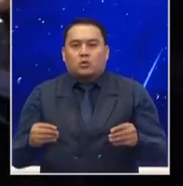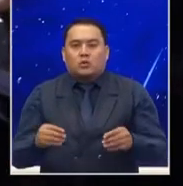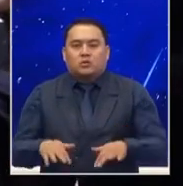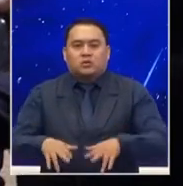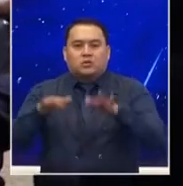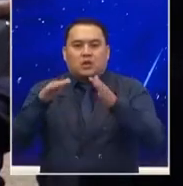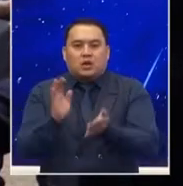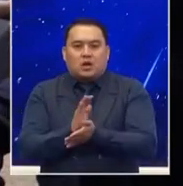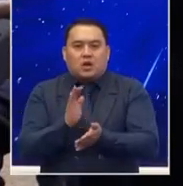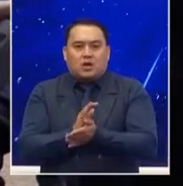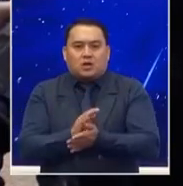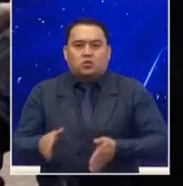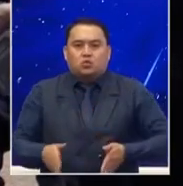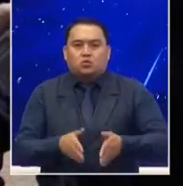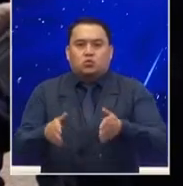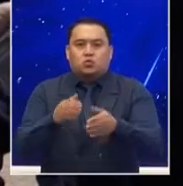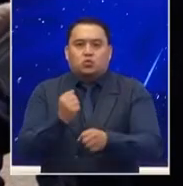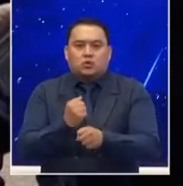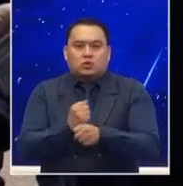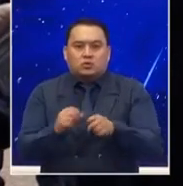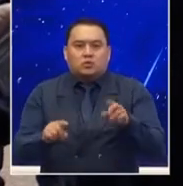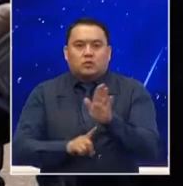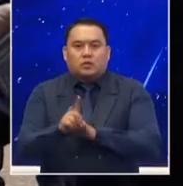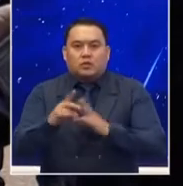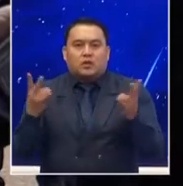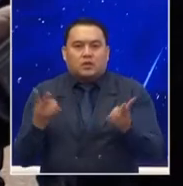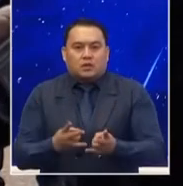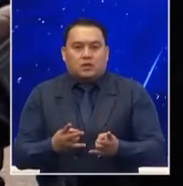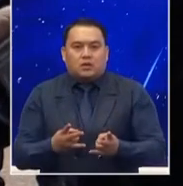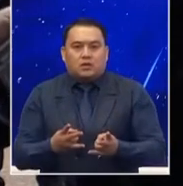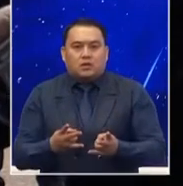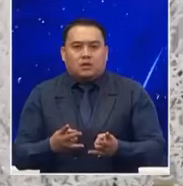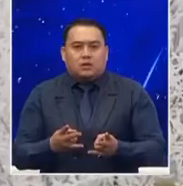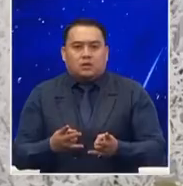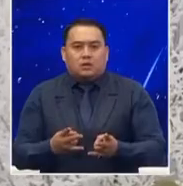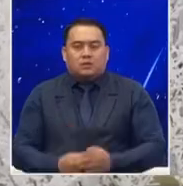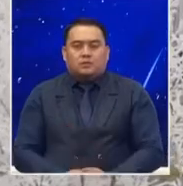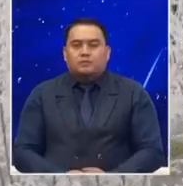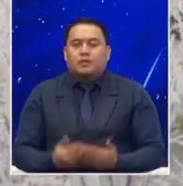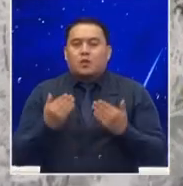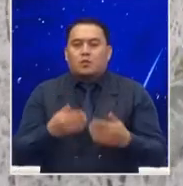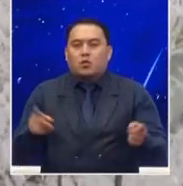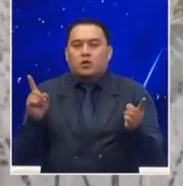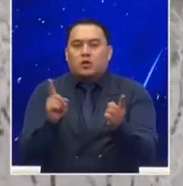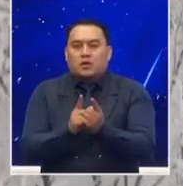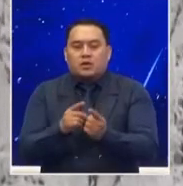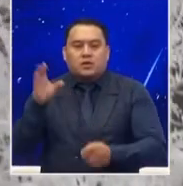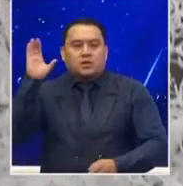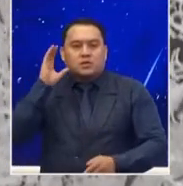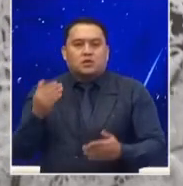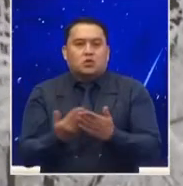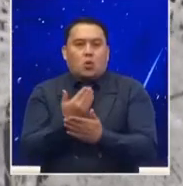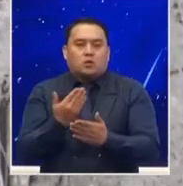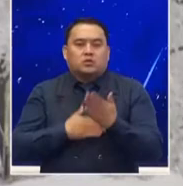шаң, мына жолдар жасамайсыңдар ма? Есе начали люди за кемізді. Мы закладываем водопотошницу. Бүгінгі кездесуде естіген жағымды